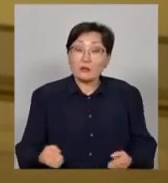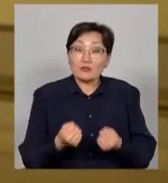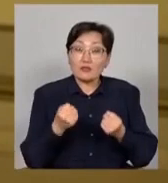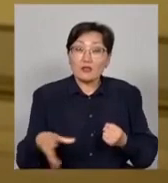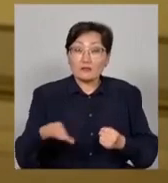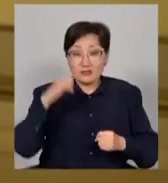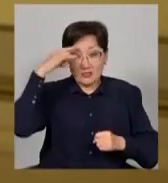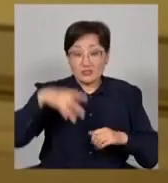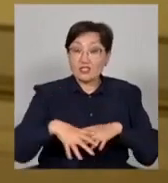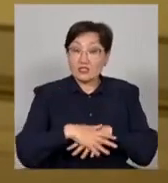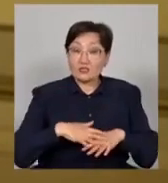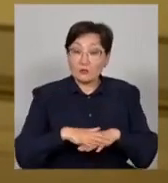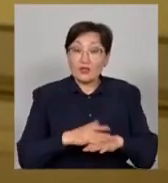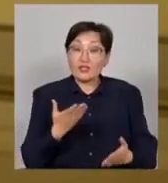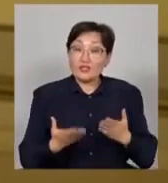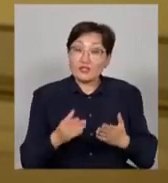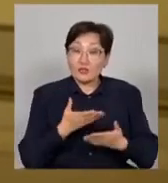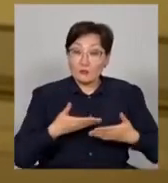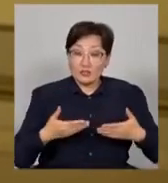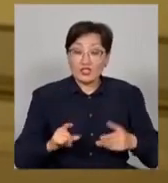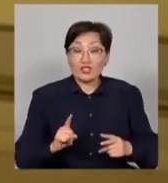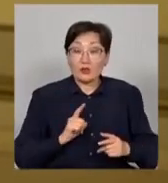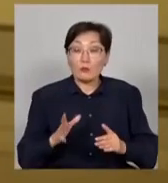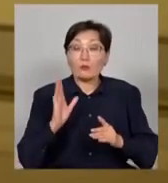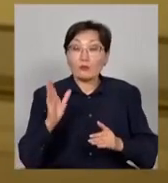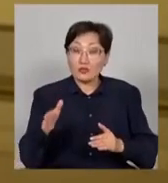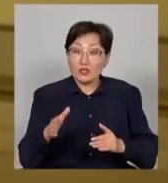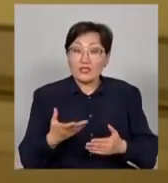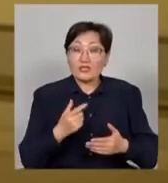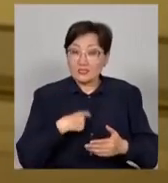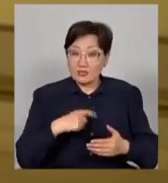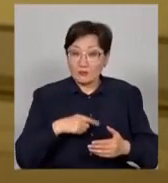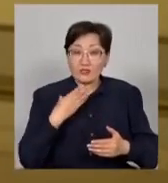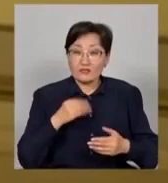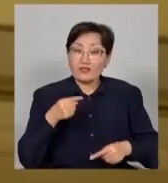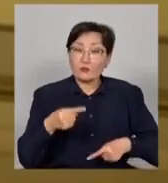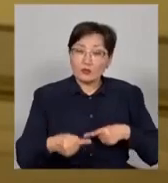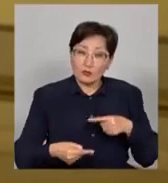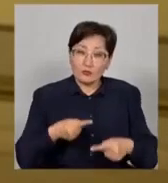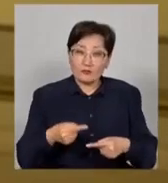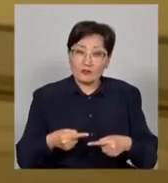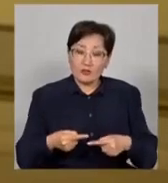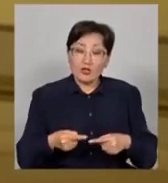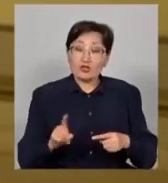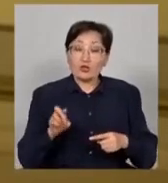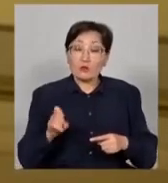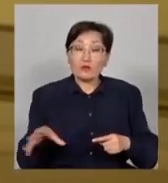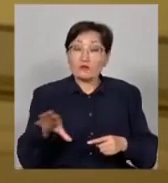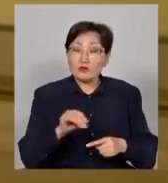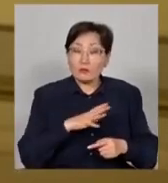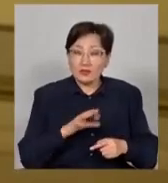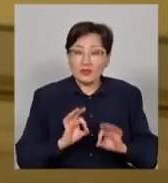все казахстанцы. Если мы ожидаем в будущем для себя, для своих потомков, чтобы было все